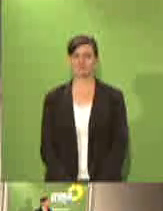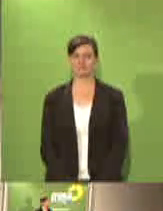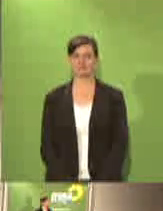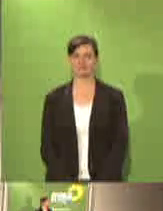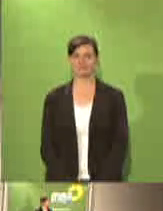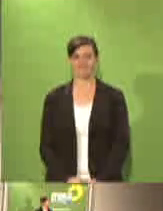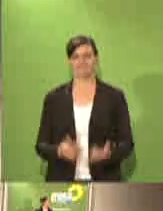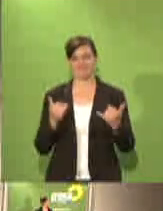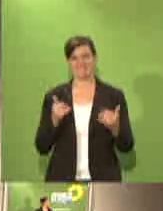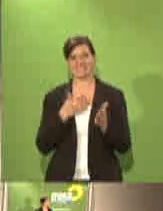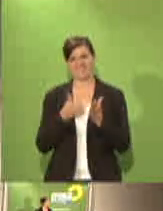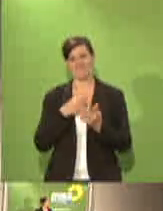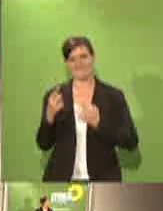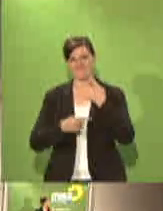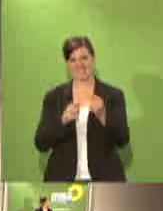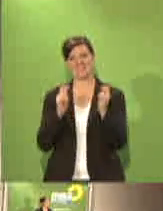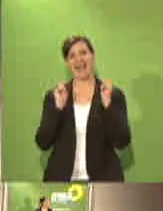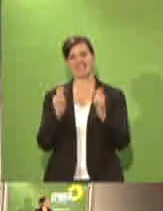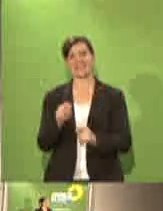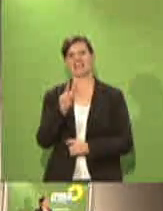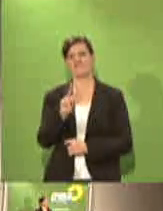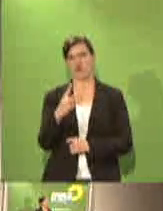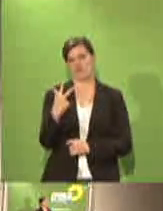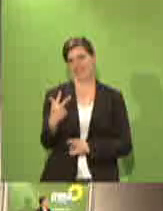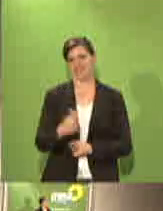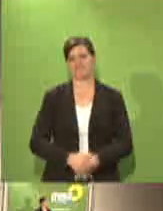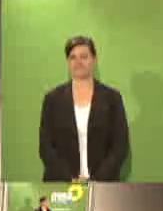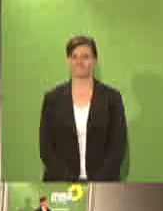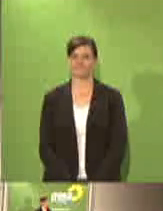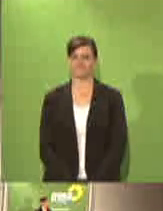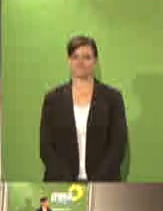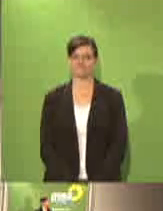Wir fahren jetzt fort mit dem Antrag V3.